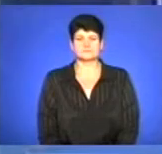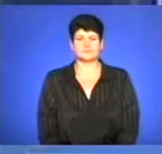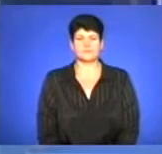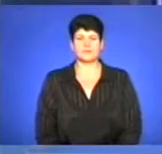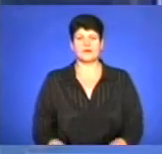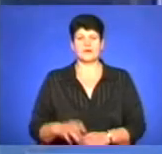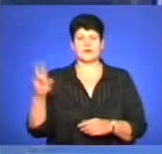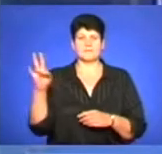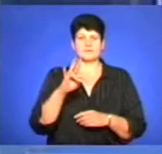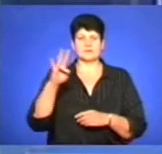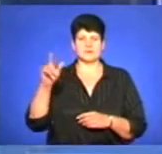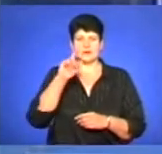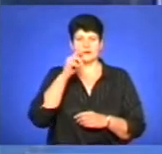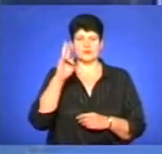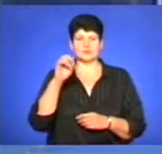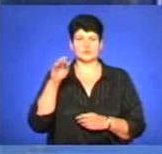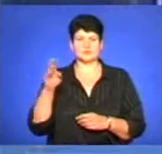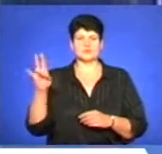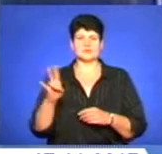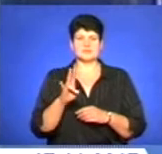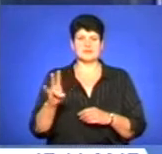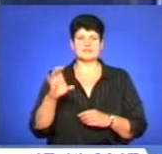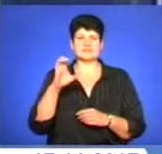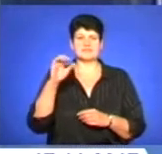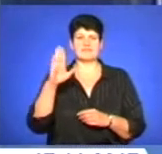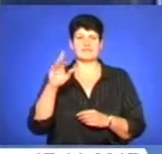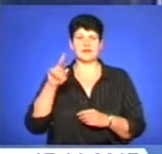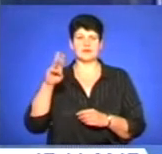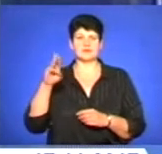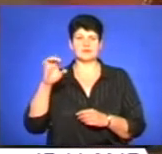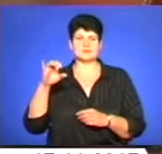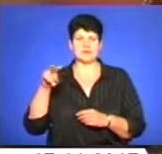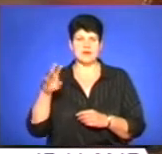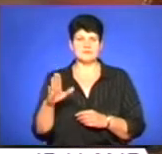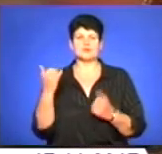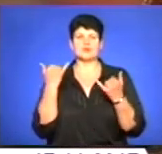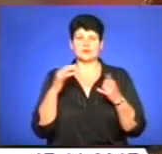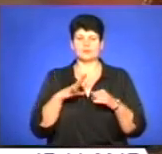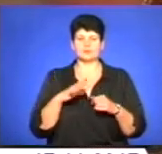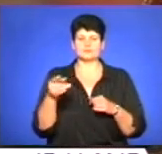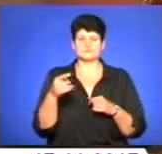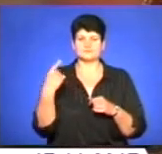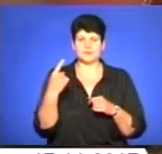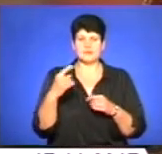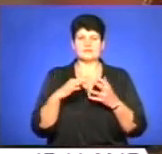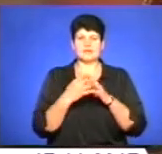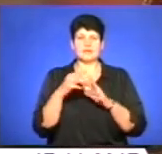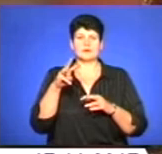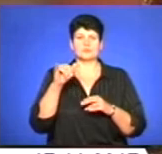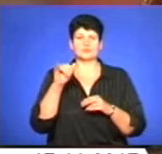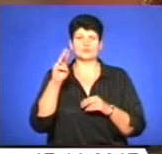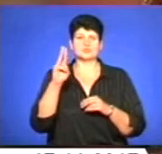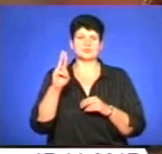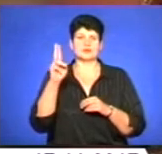Патріарх Української греко-католицької церкви Блаженніший Святослав сьогодні перебував на Тернопільщині. В селі Мушкатівка Борщівського району за його